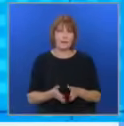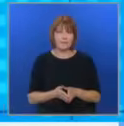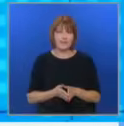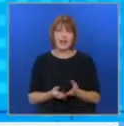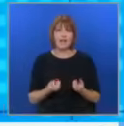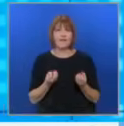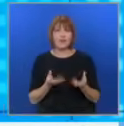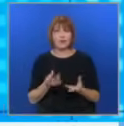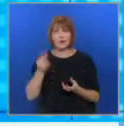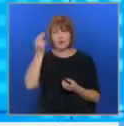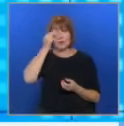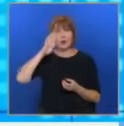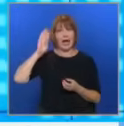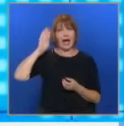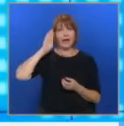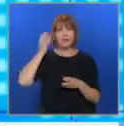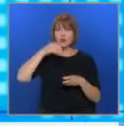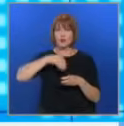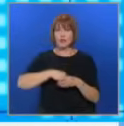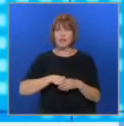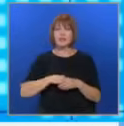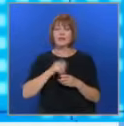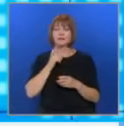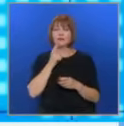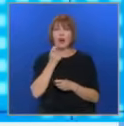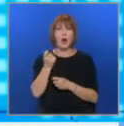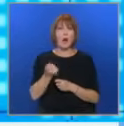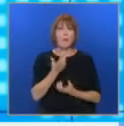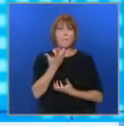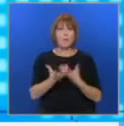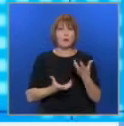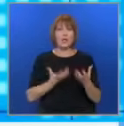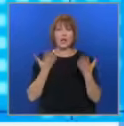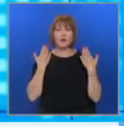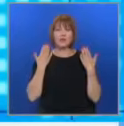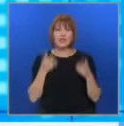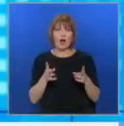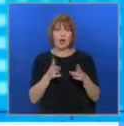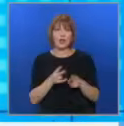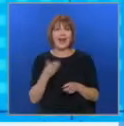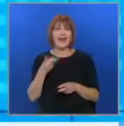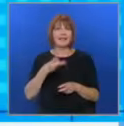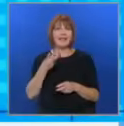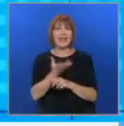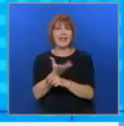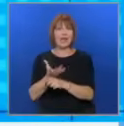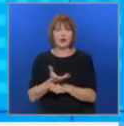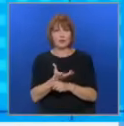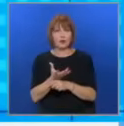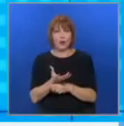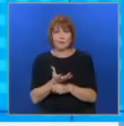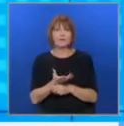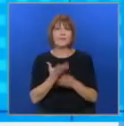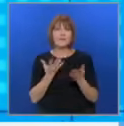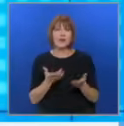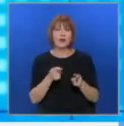А възможностите на българската армия за участие на гасенето в пожари от въздуха е ограничена. 3 хеликоптера и лимитиран брой модули на